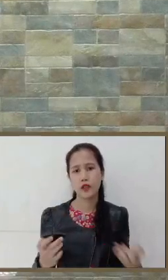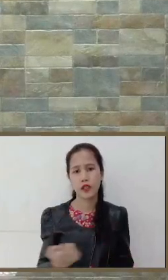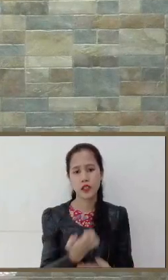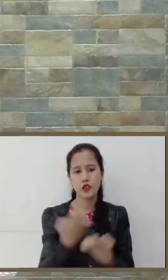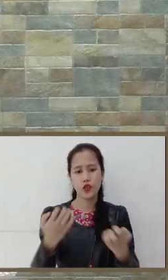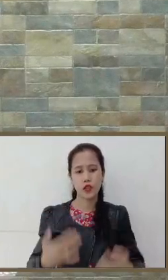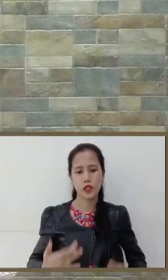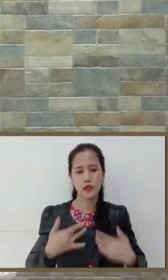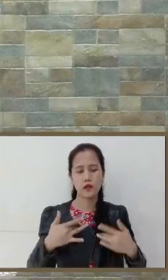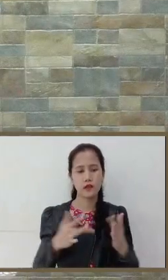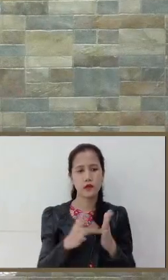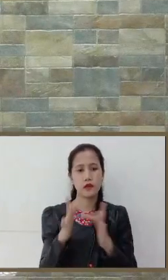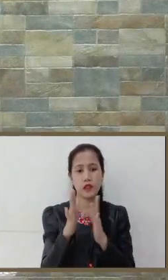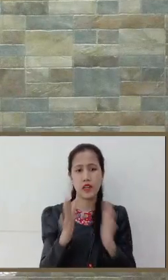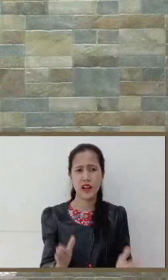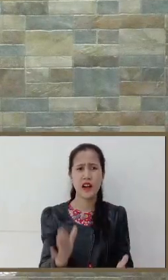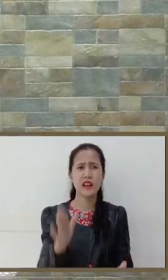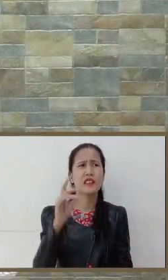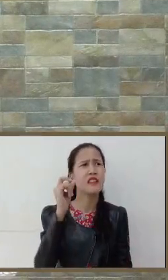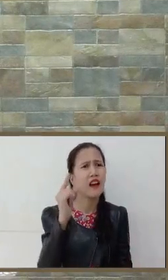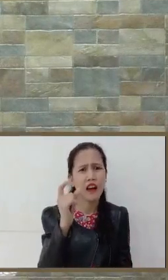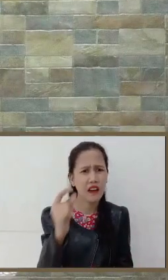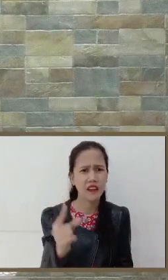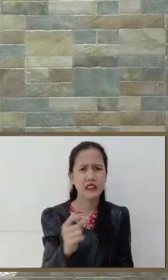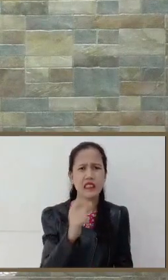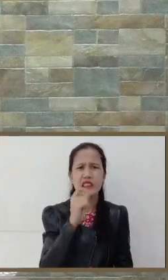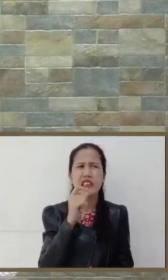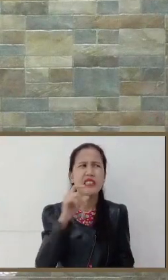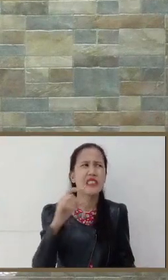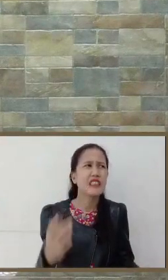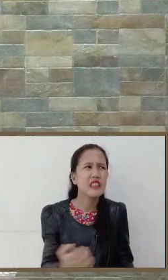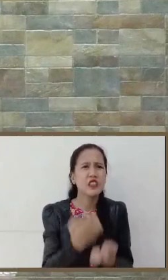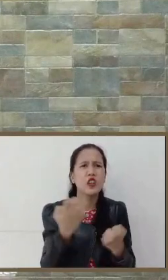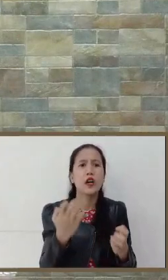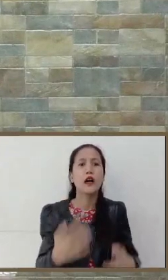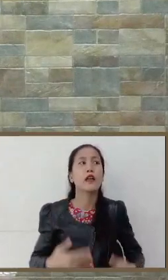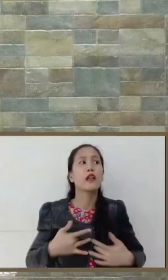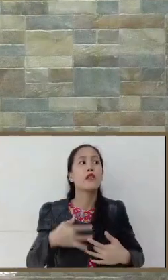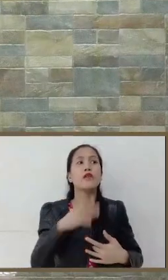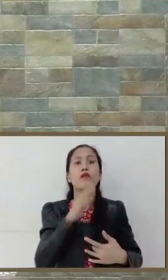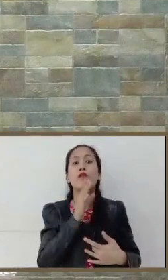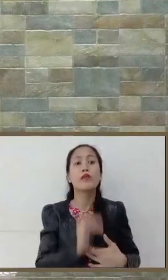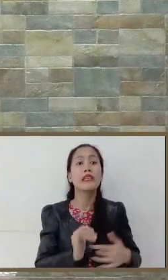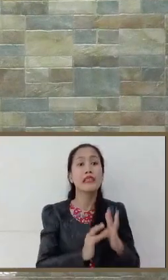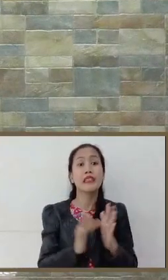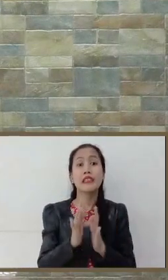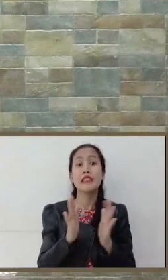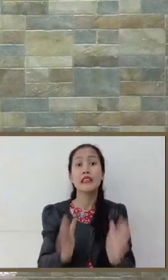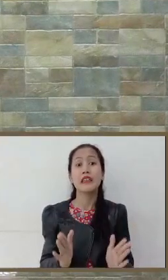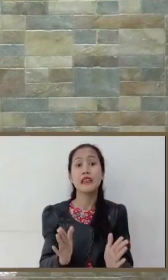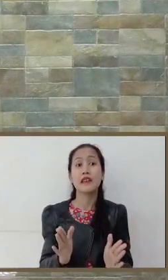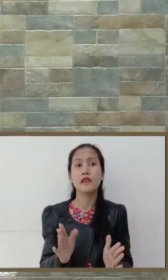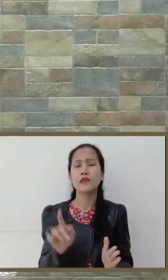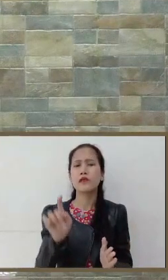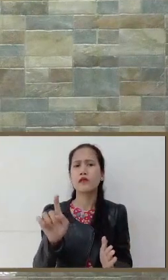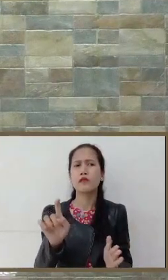Kristiyano. Hindi mo ma-enjoy ang iyong buhay bilang isang Kristiyano. Kaya mga kapatid, tanungin natin ating sarili.